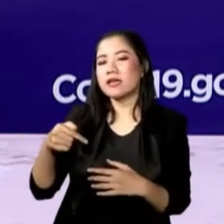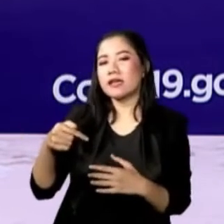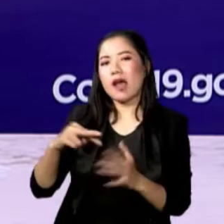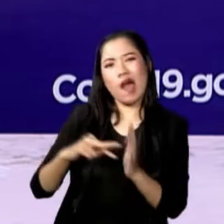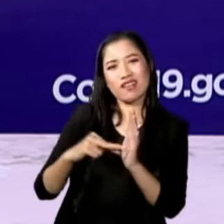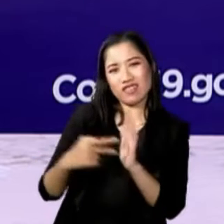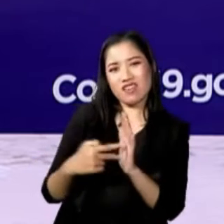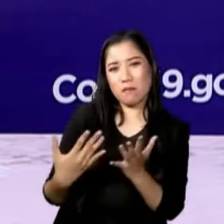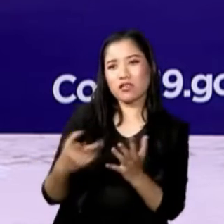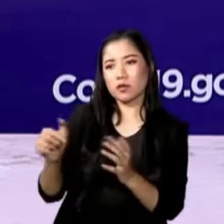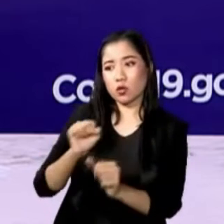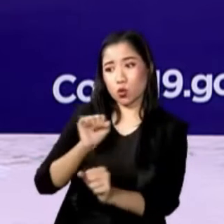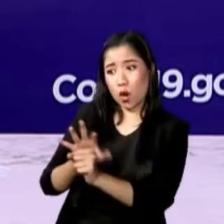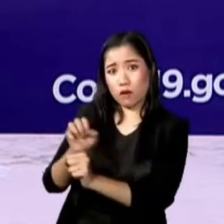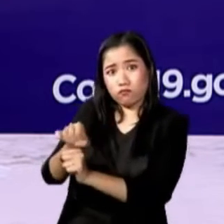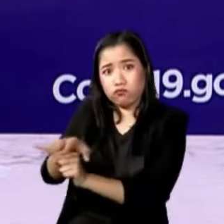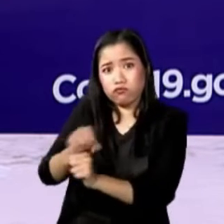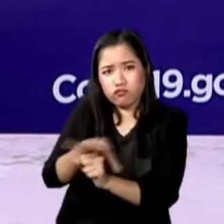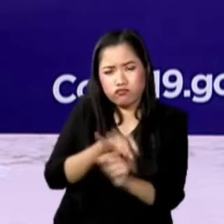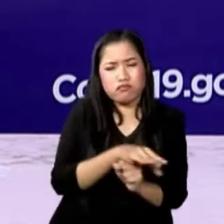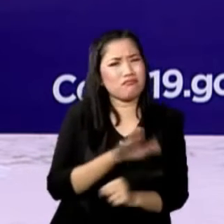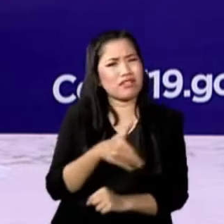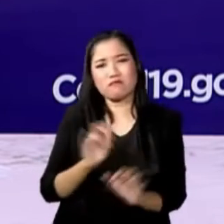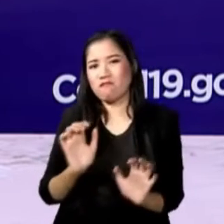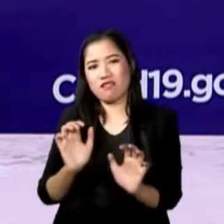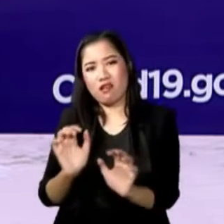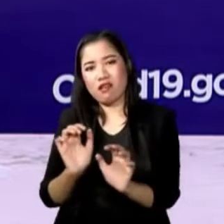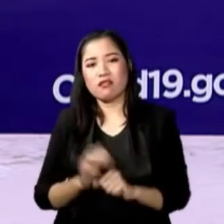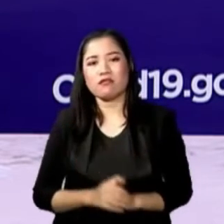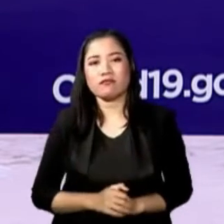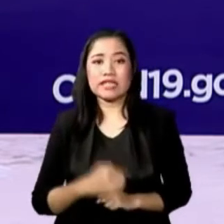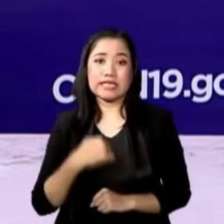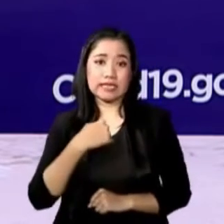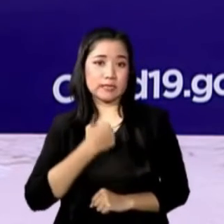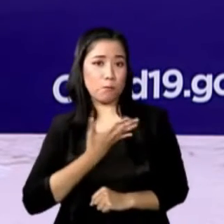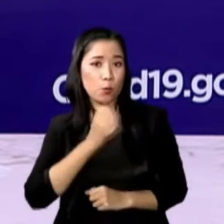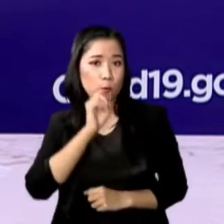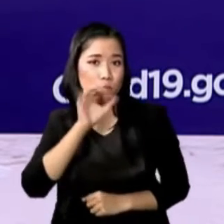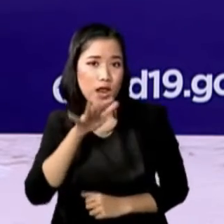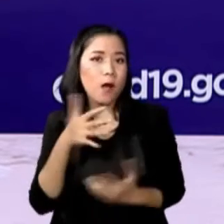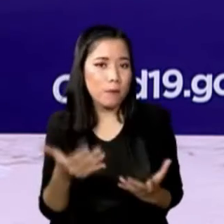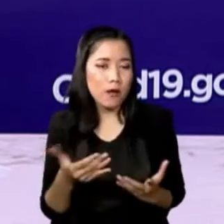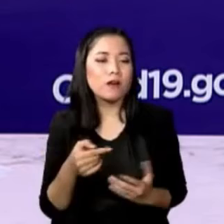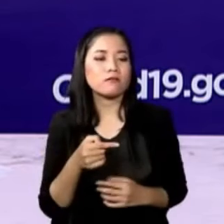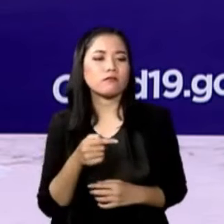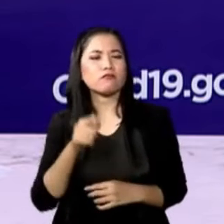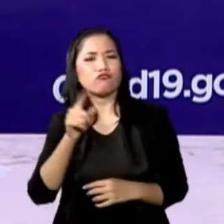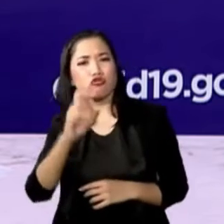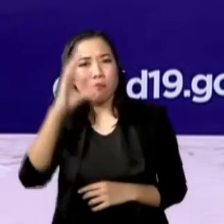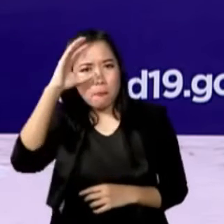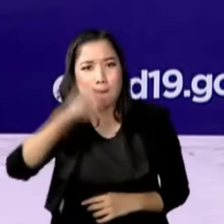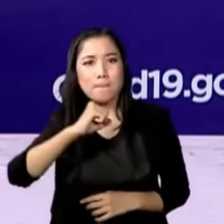menandakan bahwa tingkat penularan masih tinggi di masyarakat. Saya ingin menyampaikan bahwa perlu